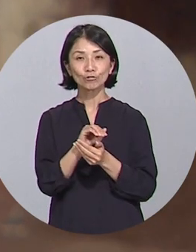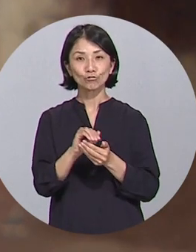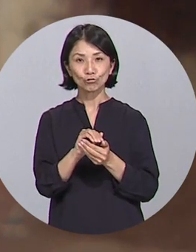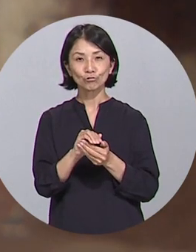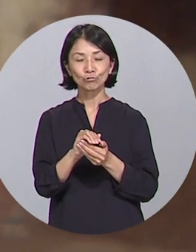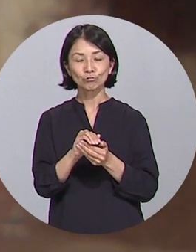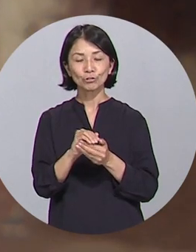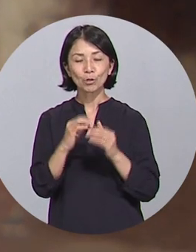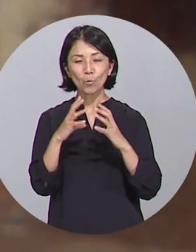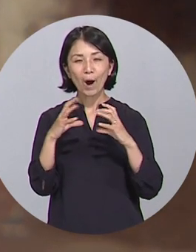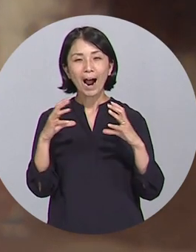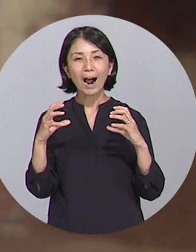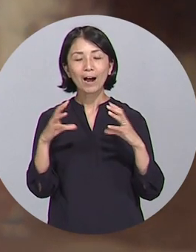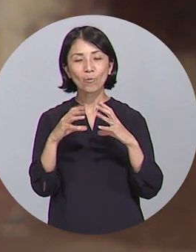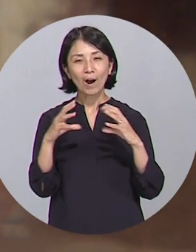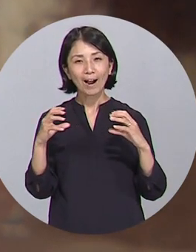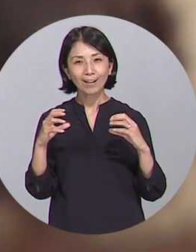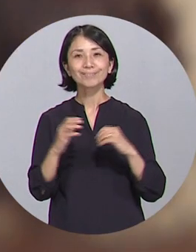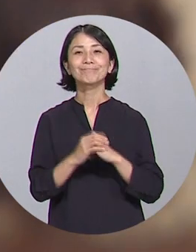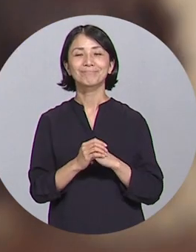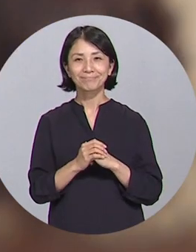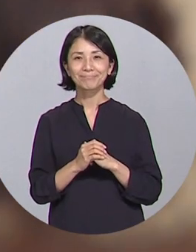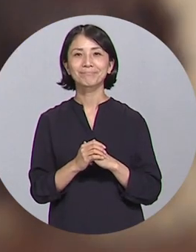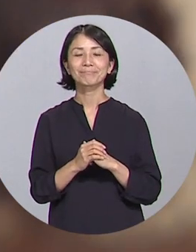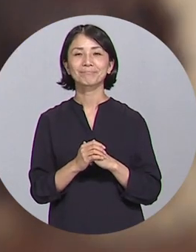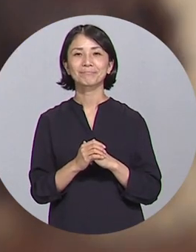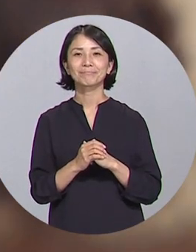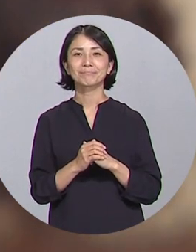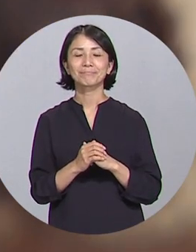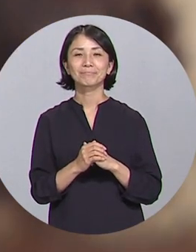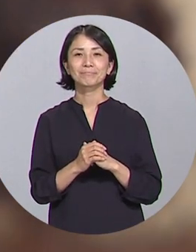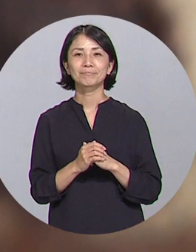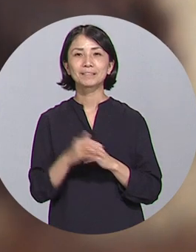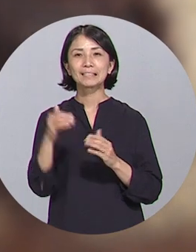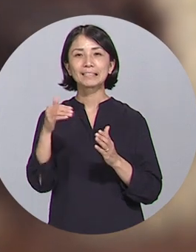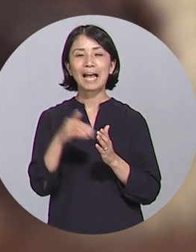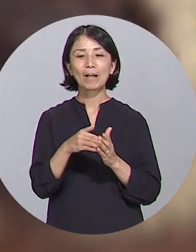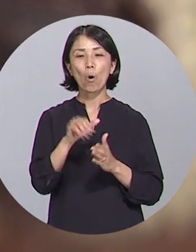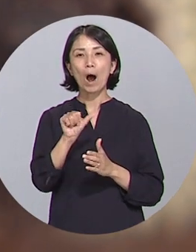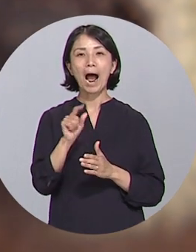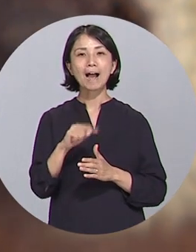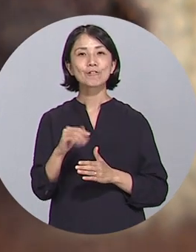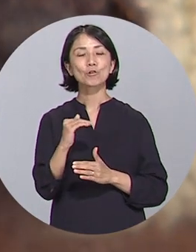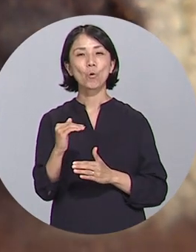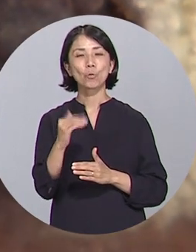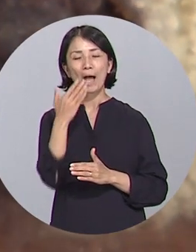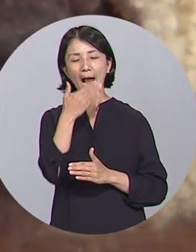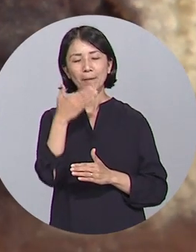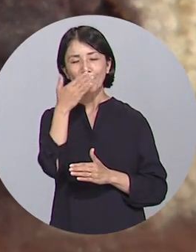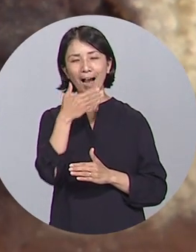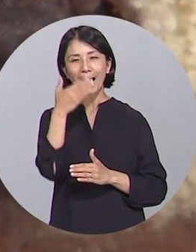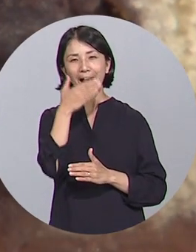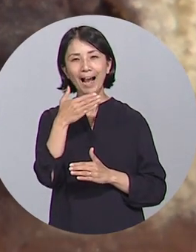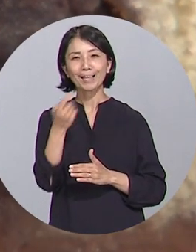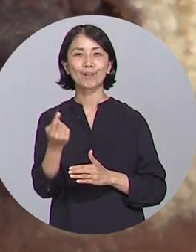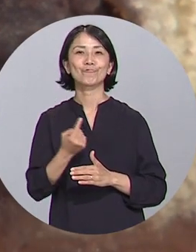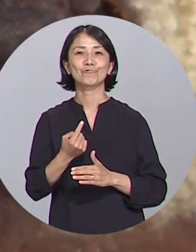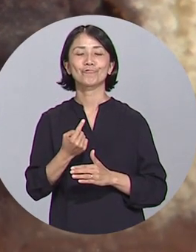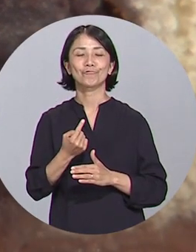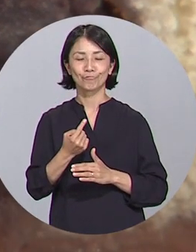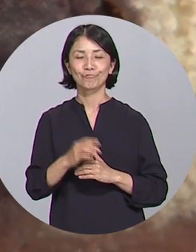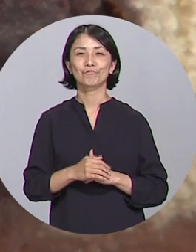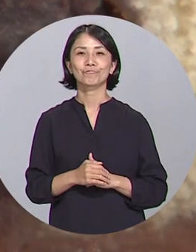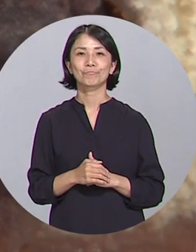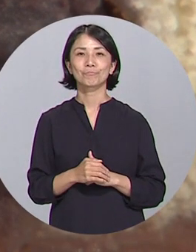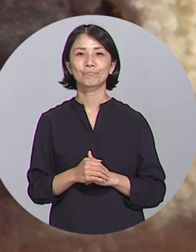こうふわっと柔らかい感じがきて、で最後にあんこの甘さが締めてくれる感じがします